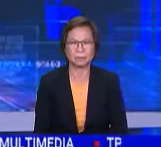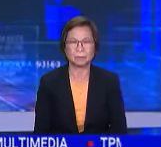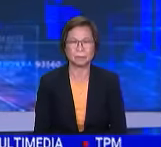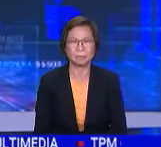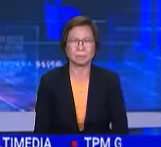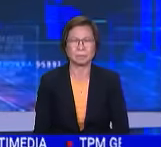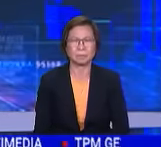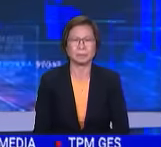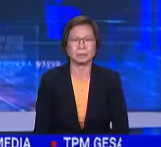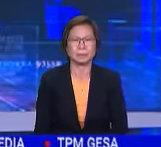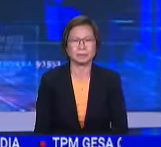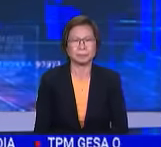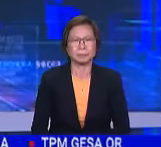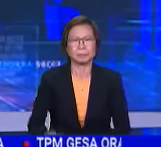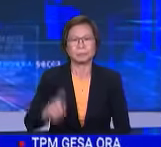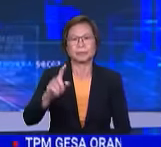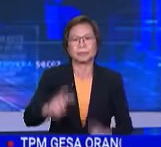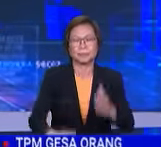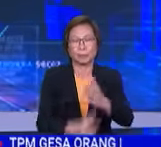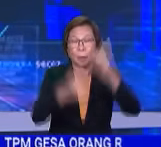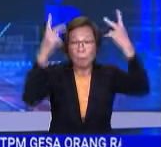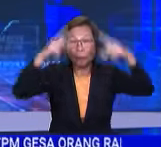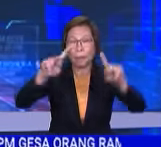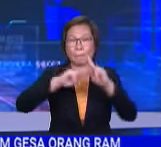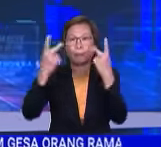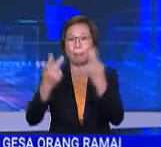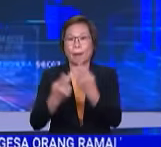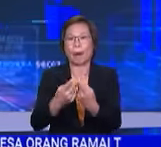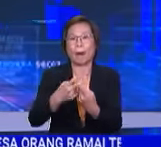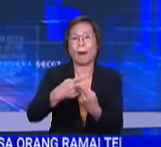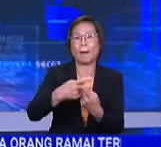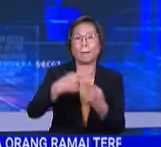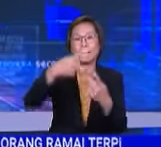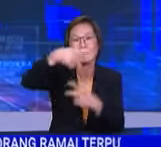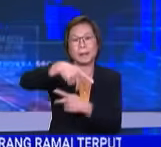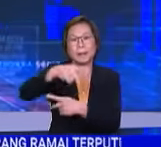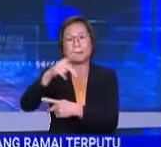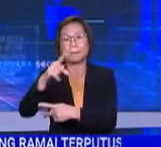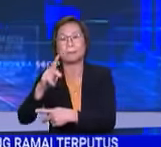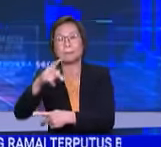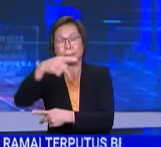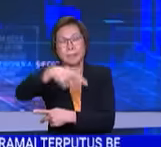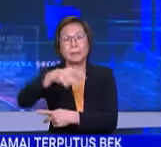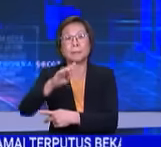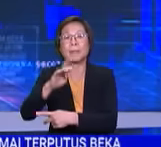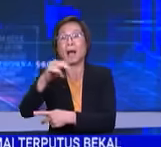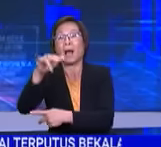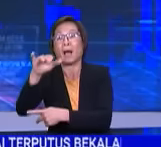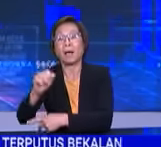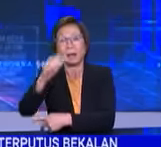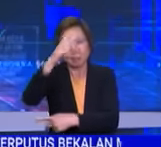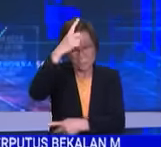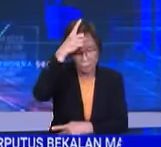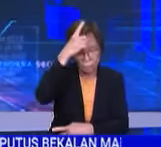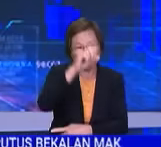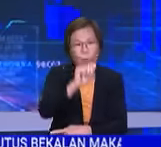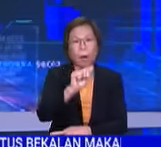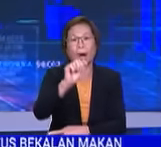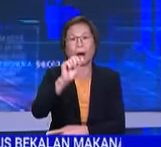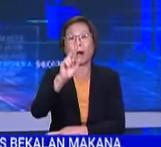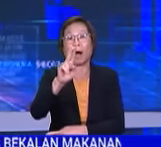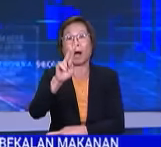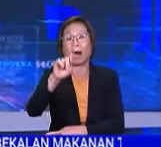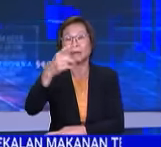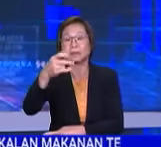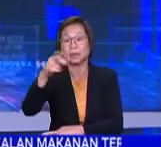Dan dalam perkembangan sama, Timbalan Presiden Parti Bersatu Rakyat Sabah PBRS, Dato' Arthur Joseph Kurup, turut